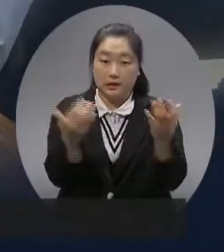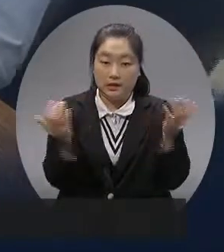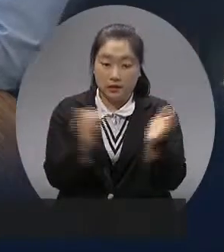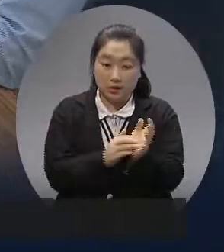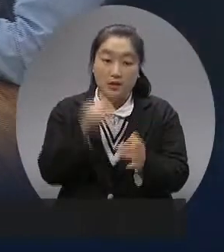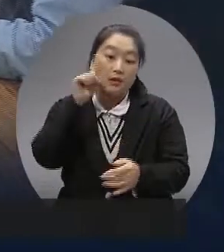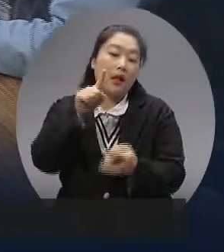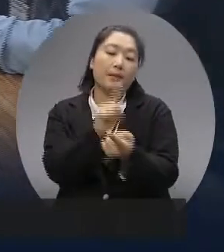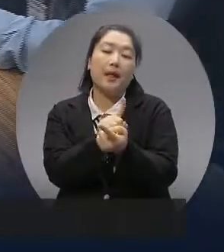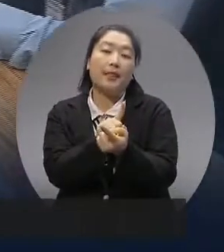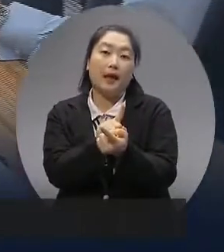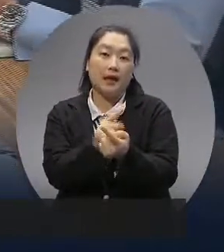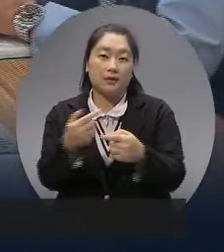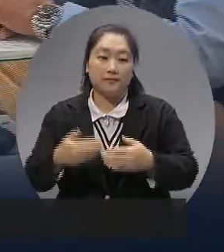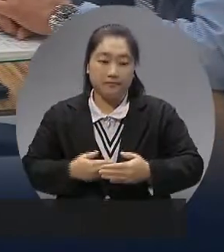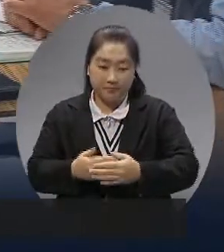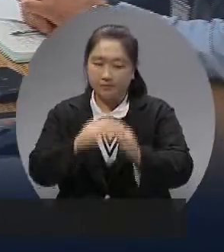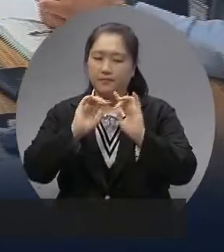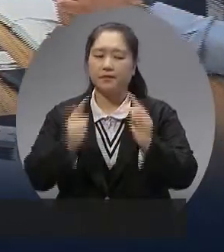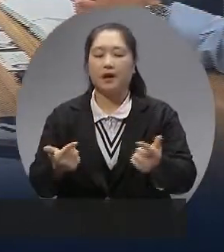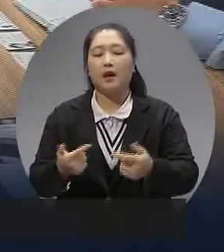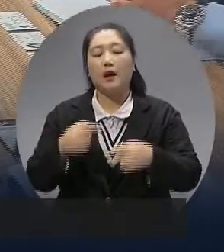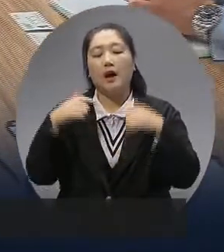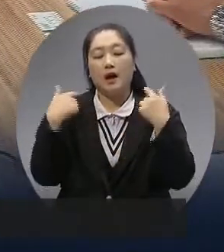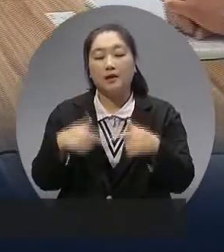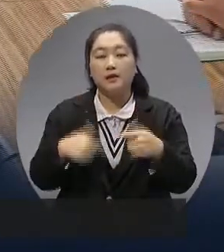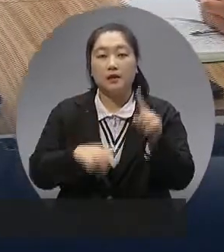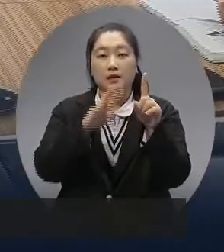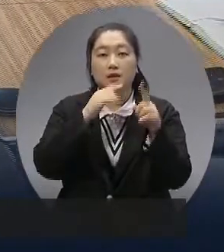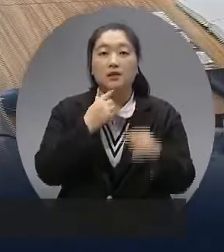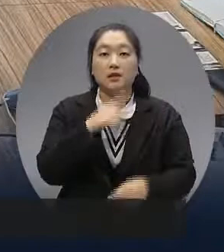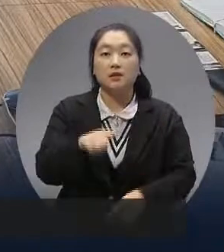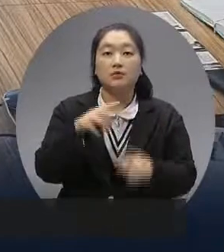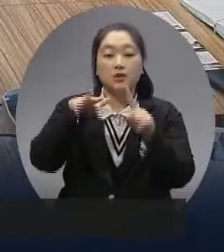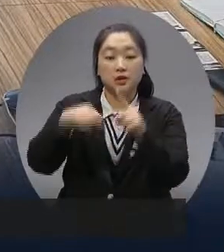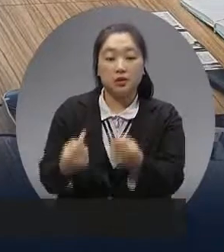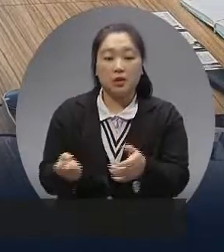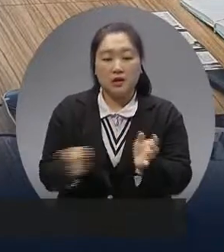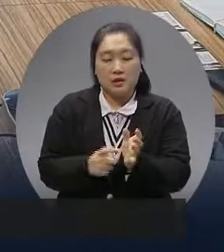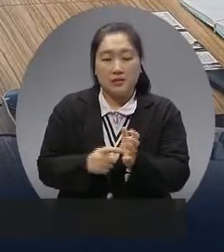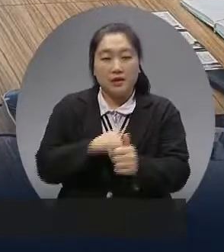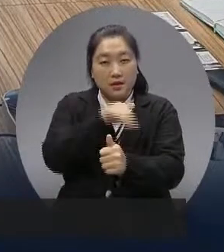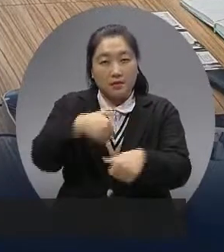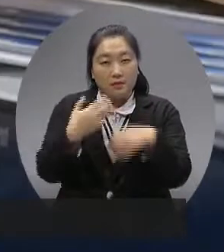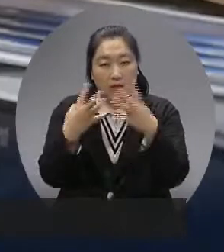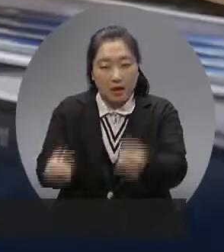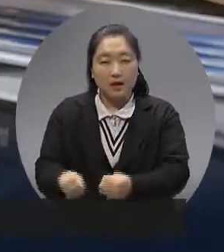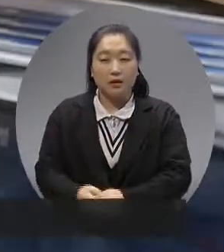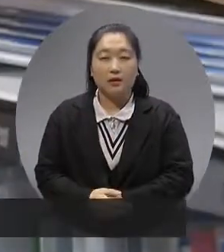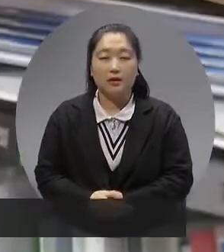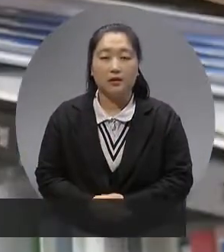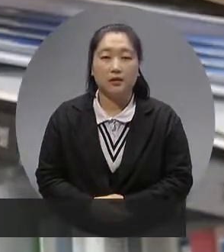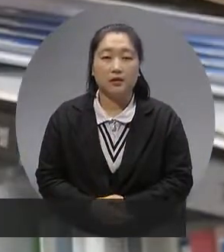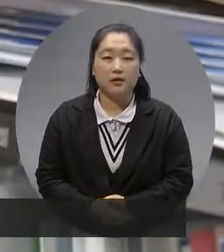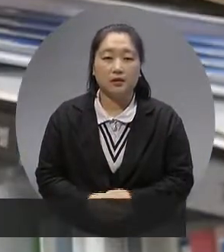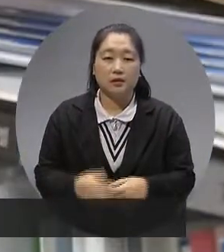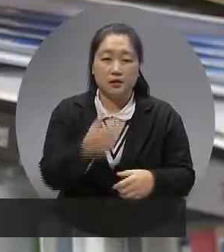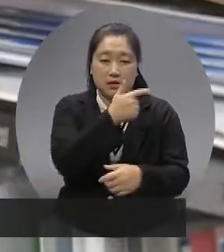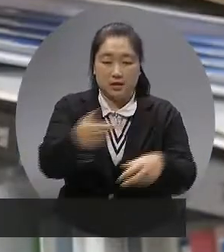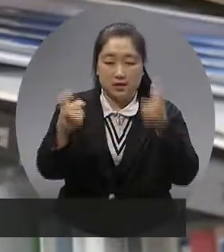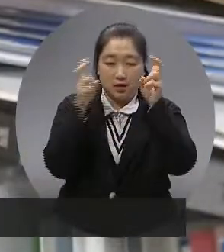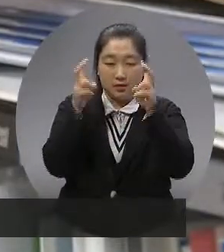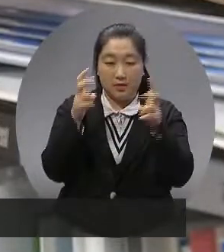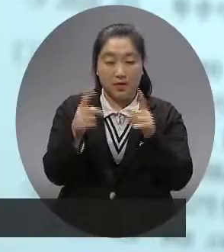만나자 해가지고 진행되는 게 아니고 항상 1분 1초가 급박한 상황이 많다 보니까 대기업 미팅을